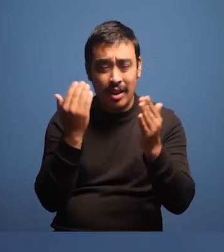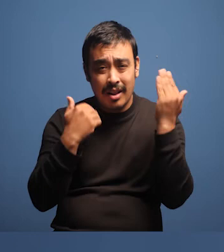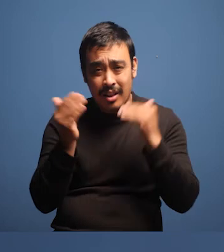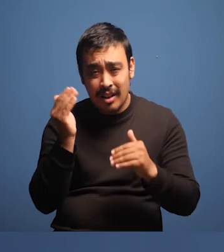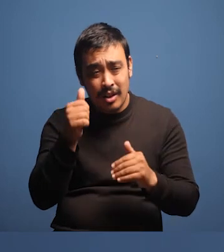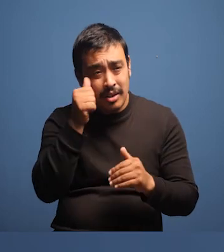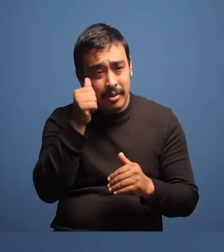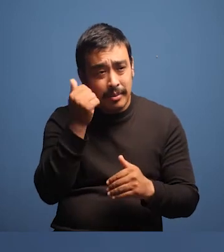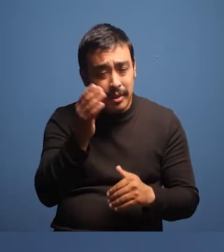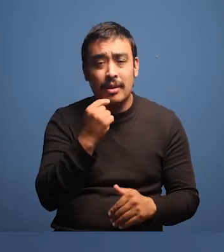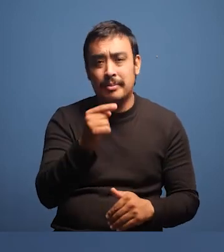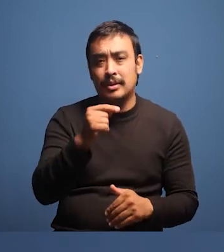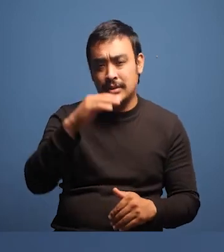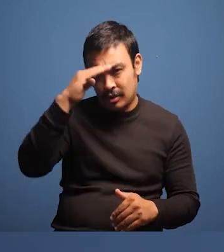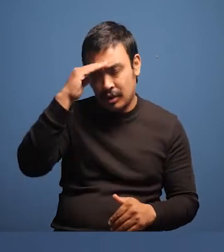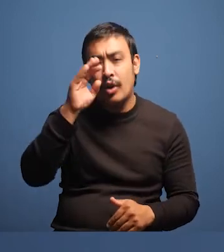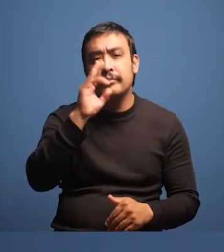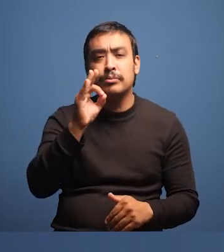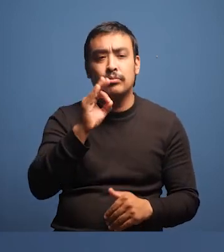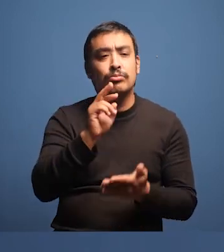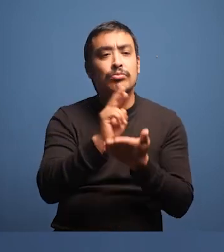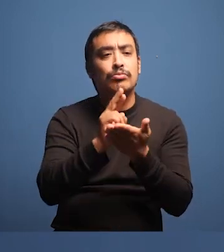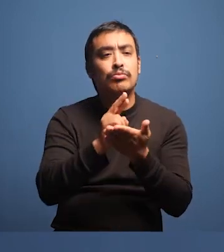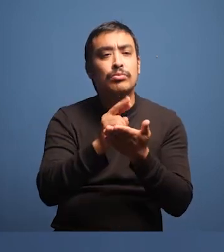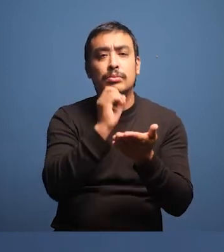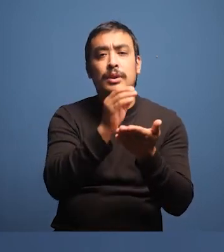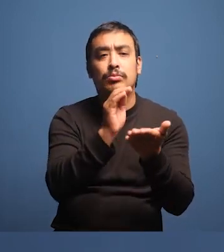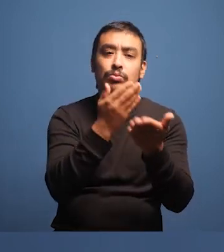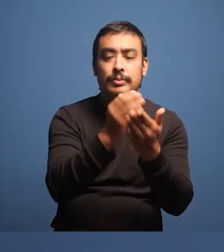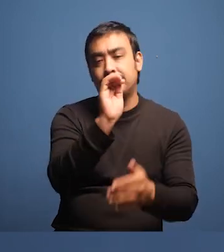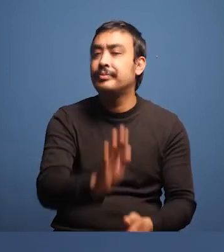अनुभव गर्नुभयो भने चाहिँ साइबर ब्युरो कहाँ रिपोर्ट गर्न सक्नुहुन्छ।